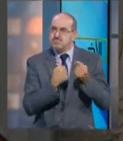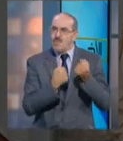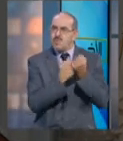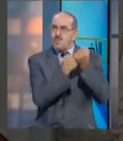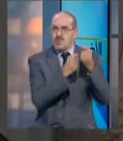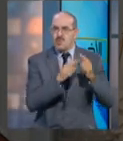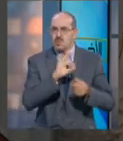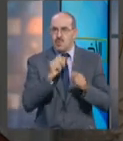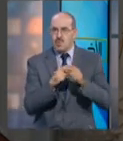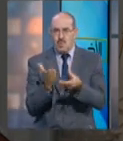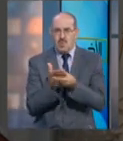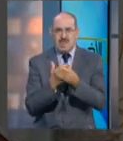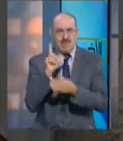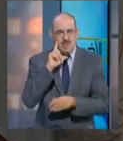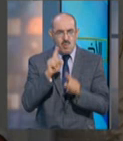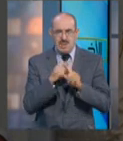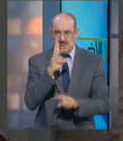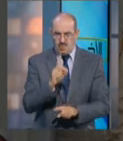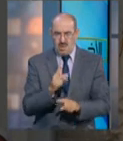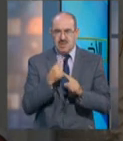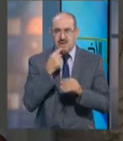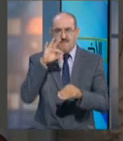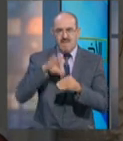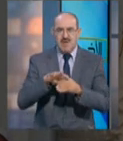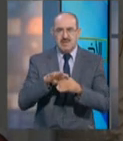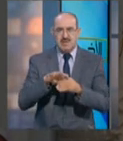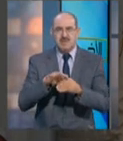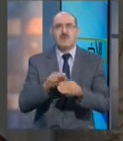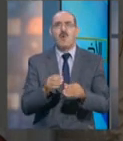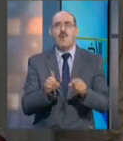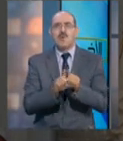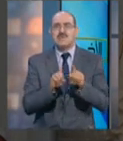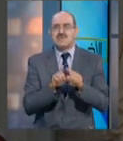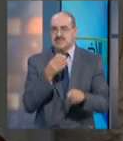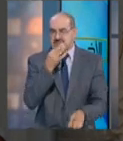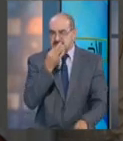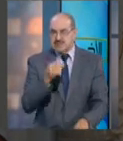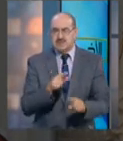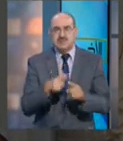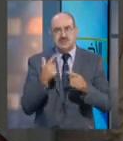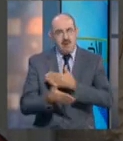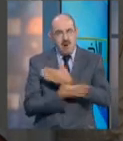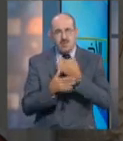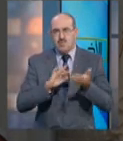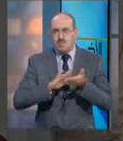لليبيا وشرعية الانتخابات وشرعية الصندوق، وأيضا دعم